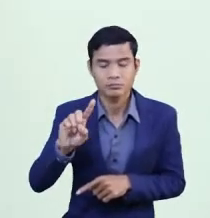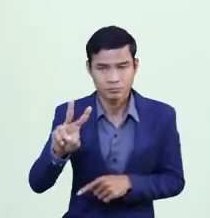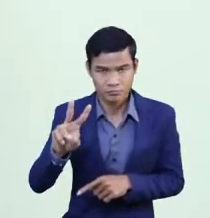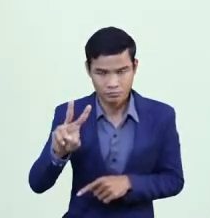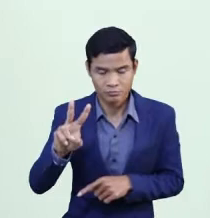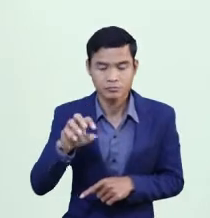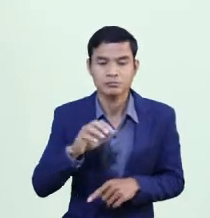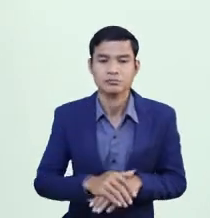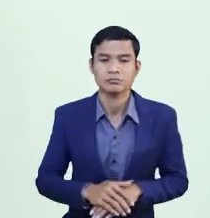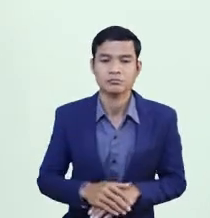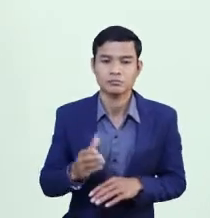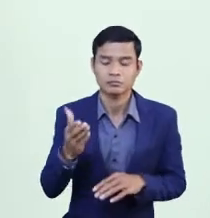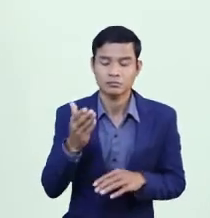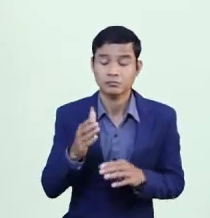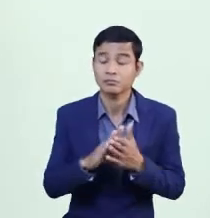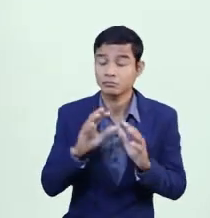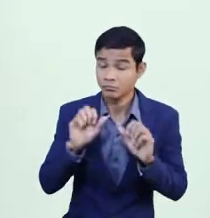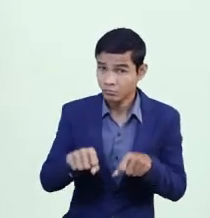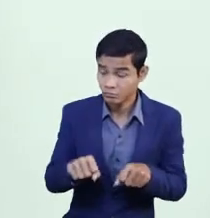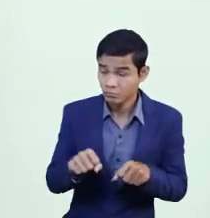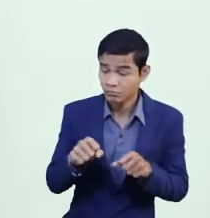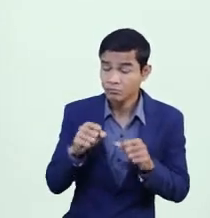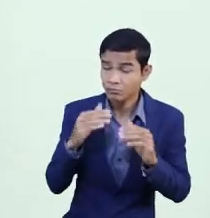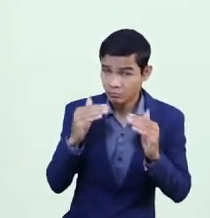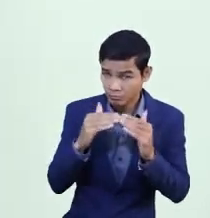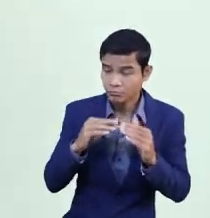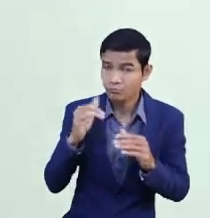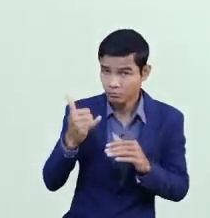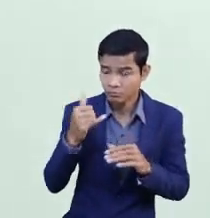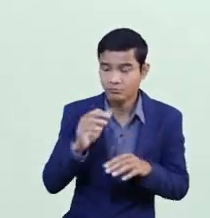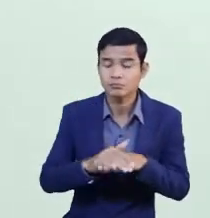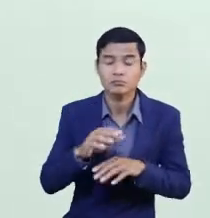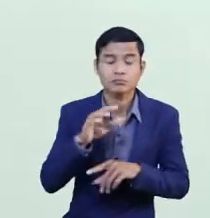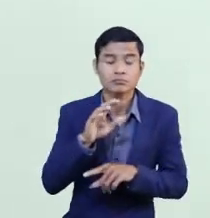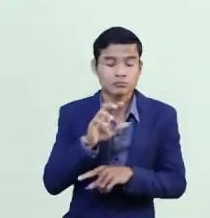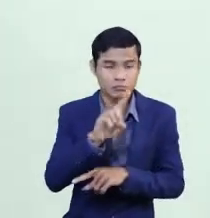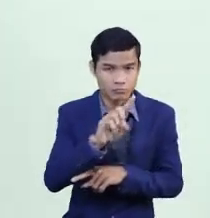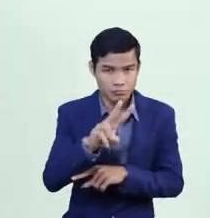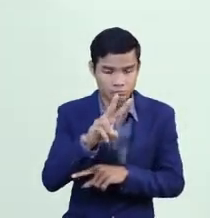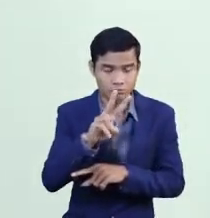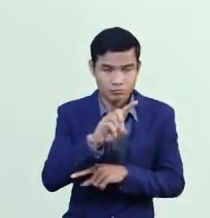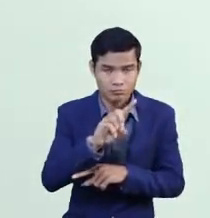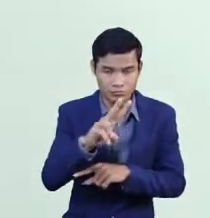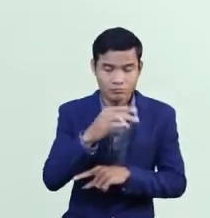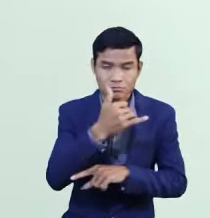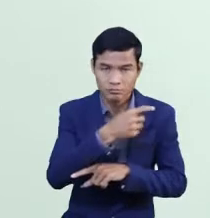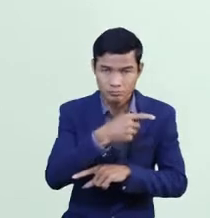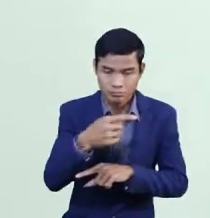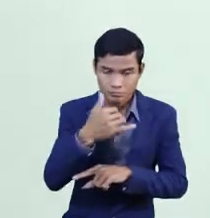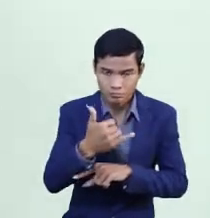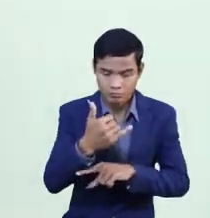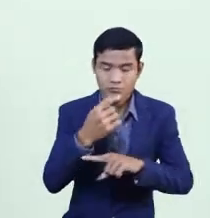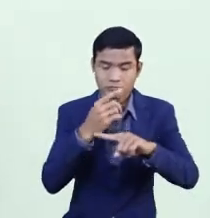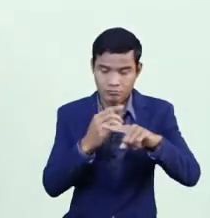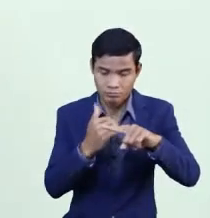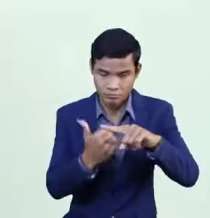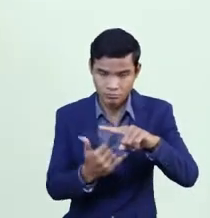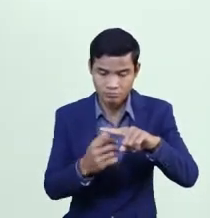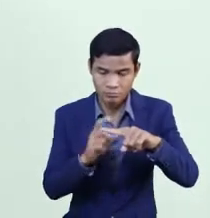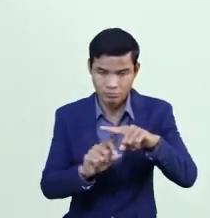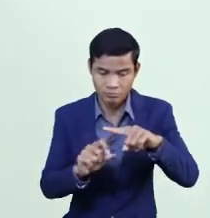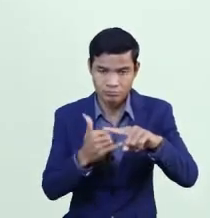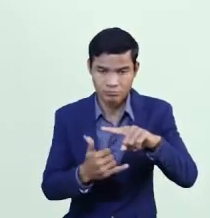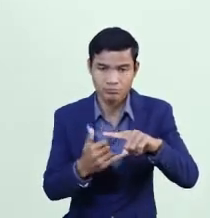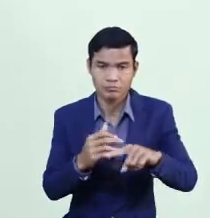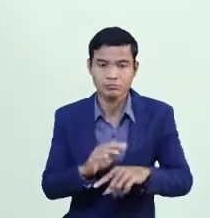11 12ចាគឺយើងឃើញចំនួន5 6ចាអញ្ចឹង6នេះគឺចំនួននៅសល់ណាអញ្ចឹង12ដ